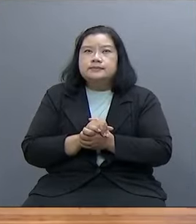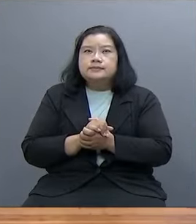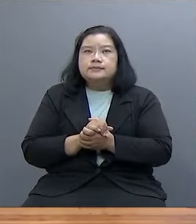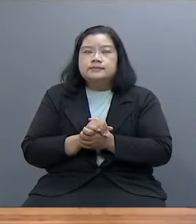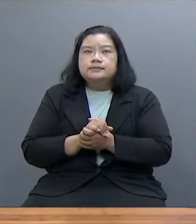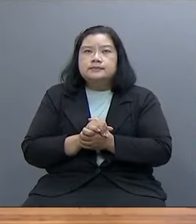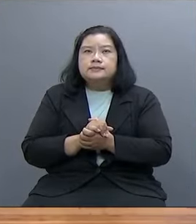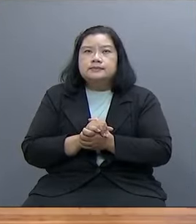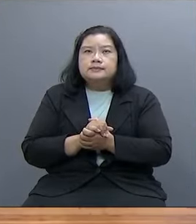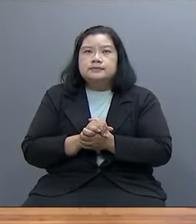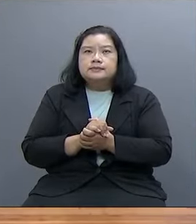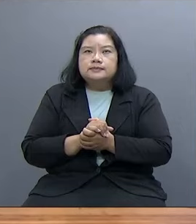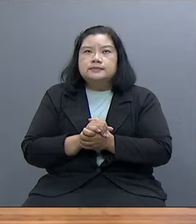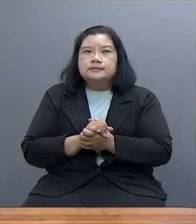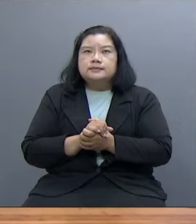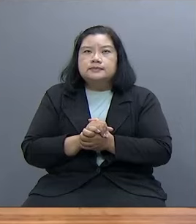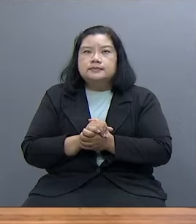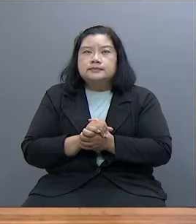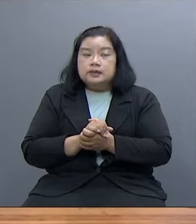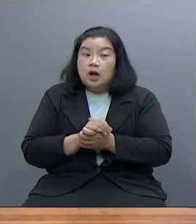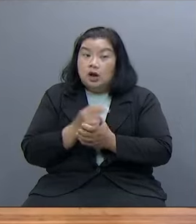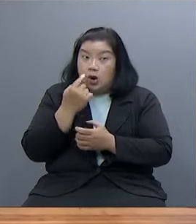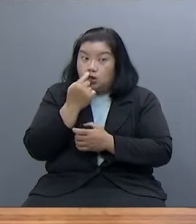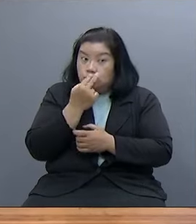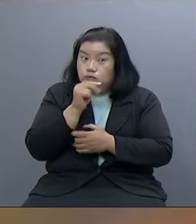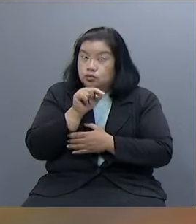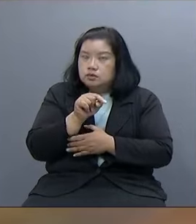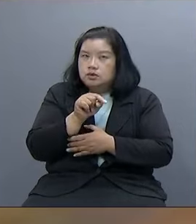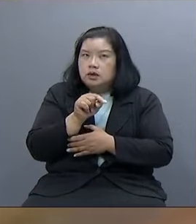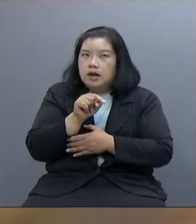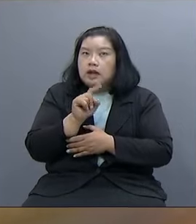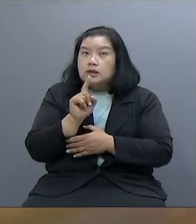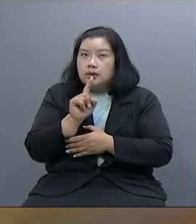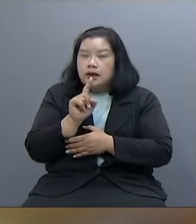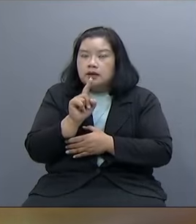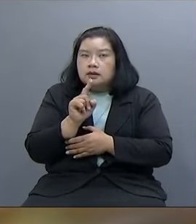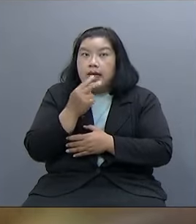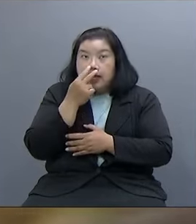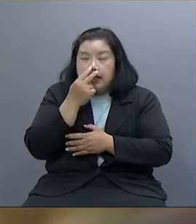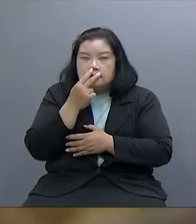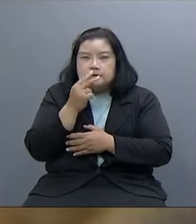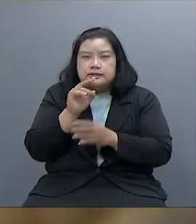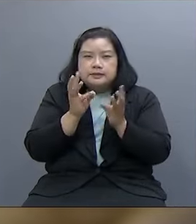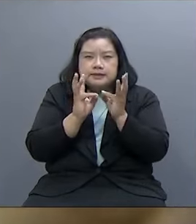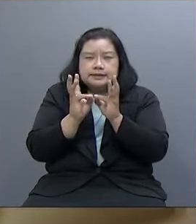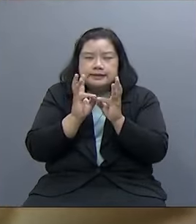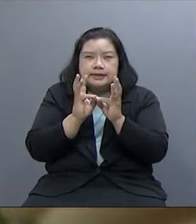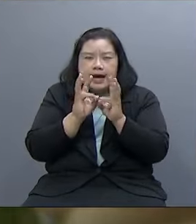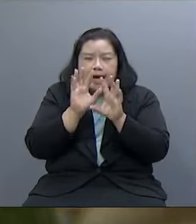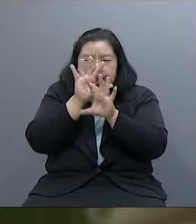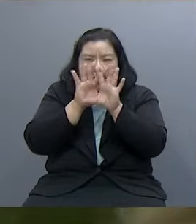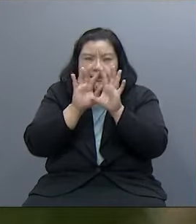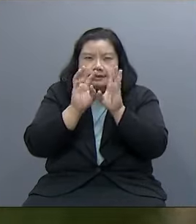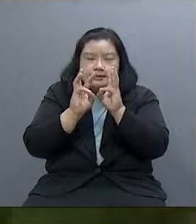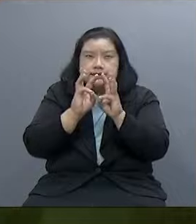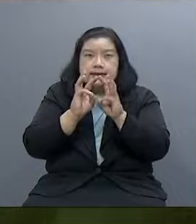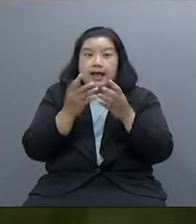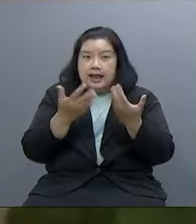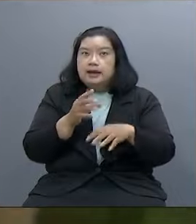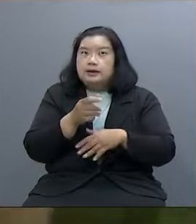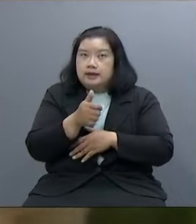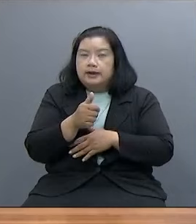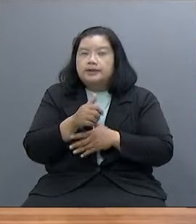เราจะสังเกตได้นะคะถ้าหากไส้ของขนมจีบสุกก็คือเนื้อสายของเขาจะใสขึ้นมาค่ะตอนนี้นะคะทั้งหมดสุกแล้วค่ะก็จะปิดไฟ